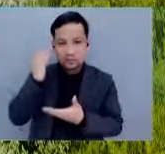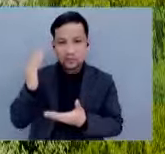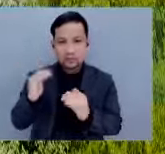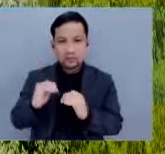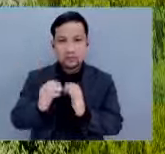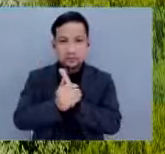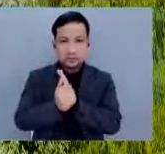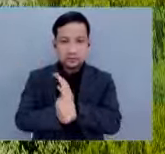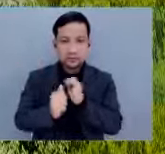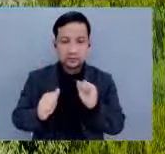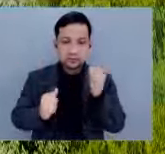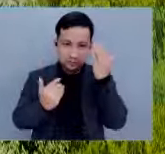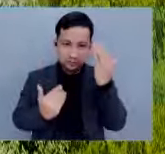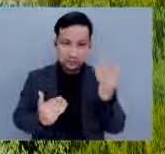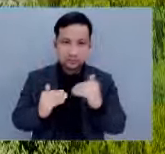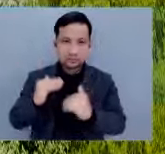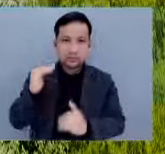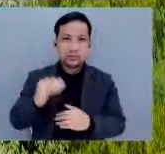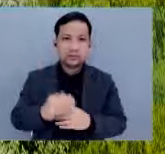Wow.